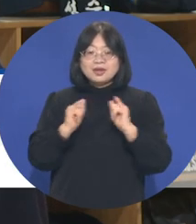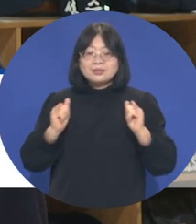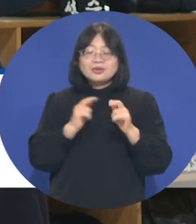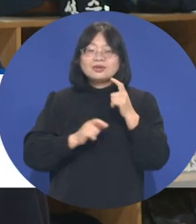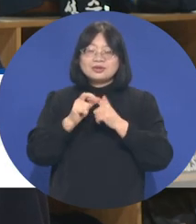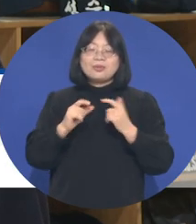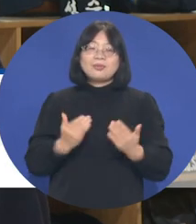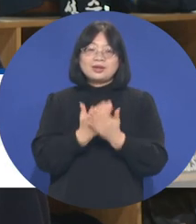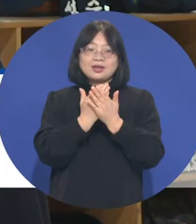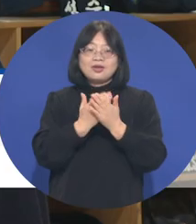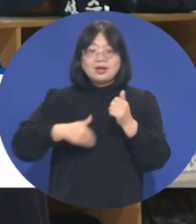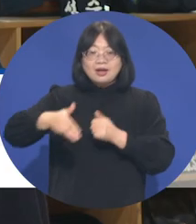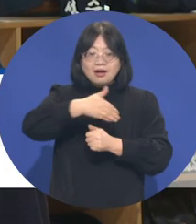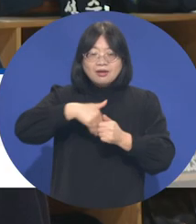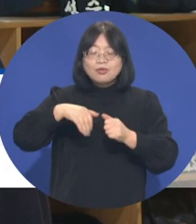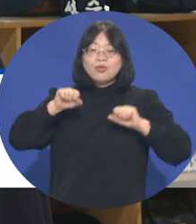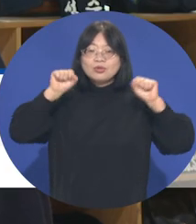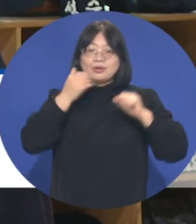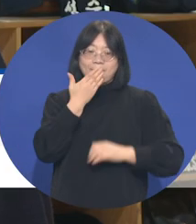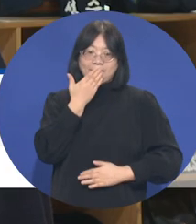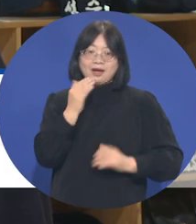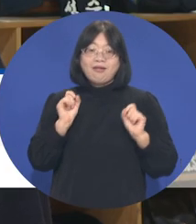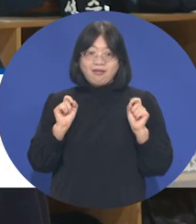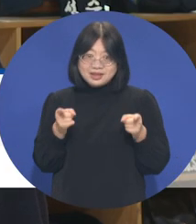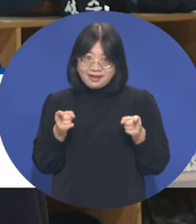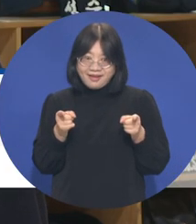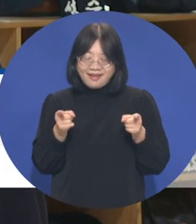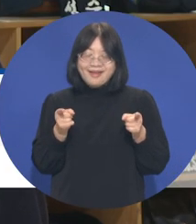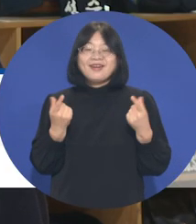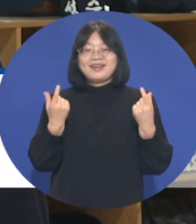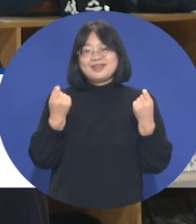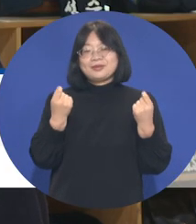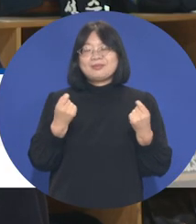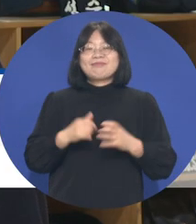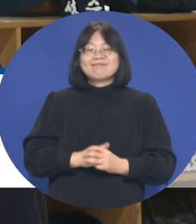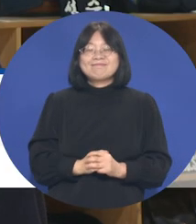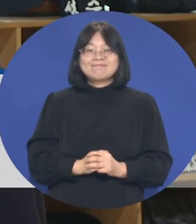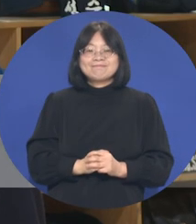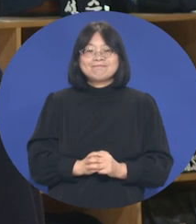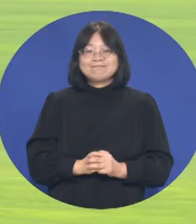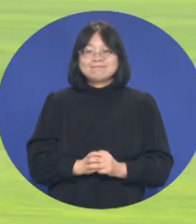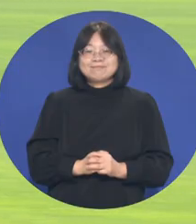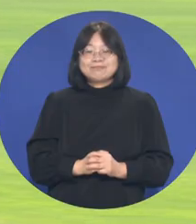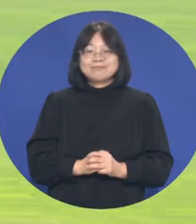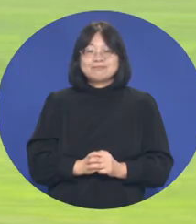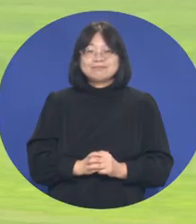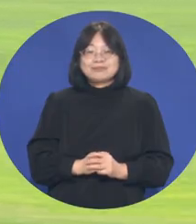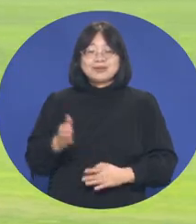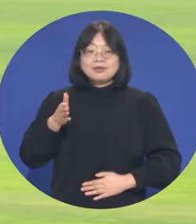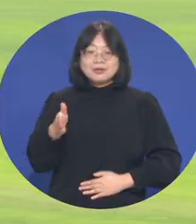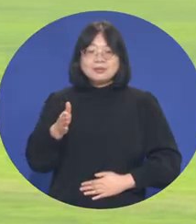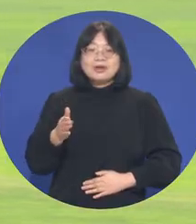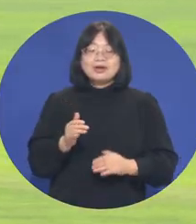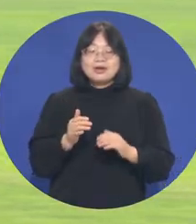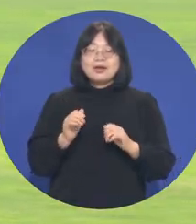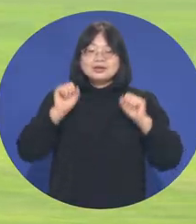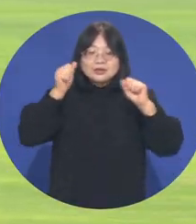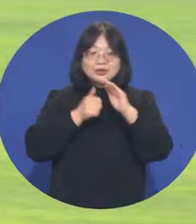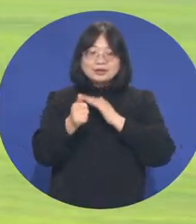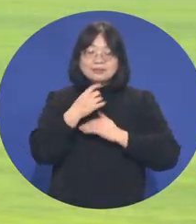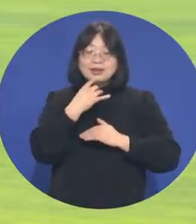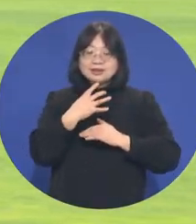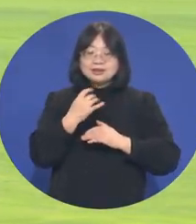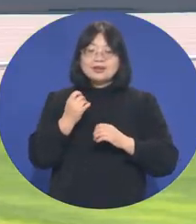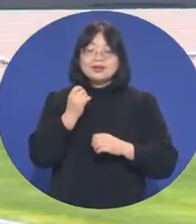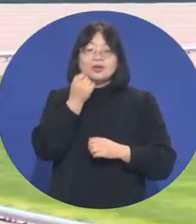좋은 환경에서 운동할 수 있는 또 이런 기회가 되지 않았을까 그런 생각을 많이 하고요. 전문적으로 체육선수만 하는